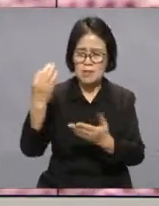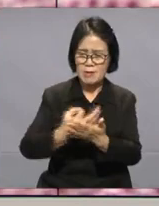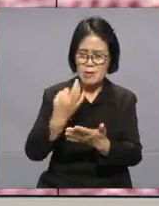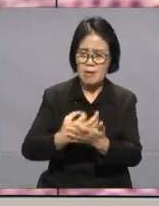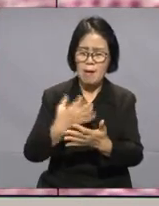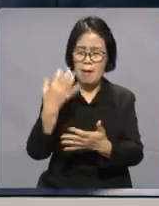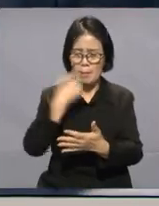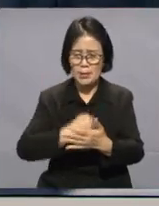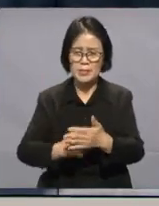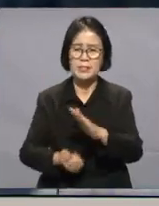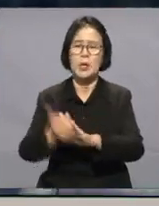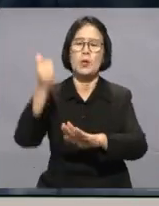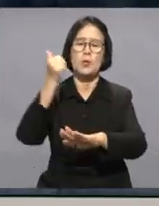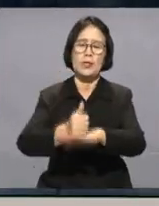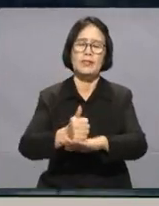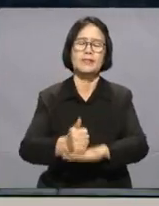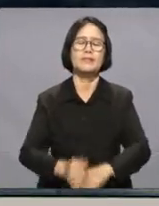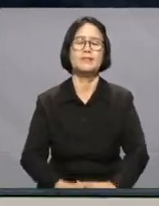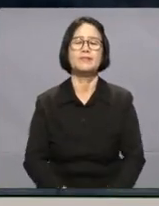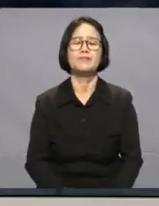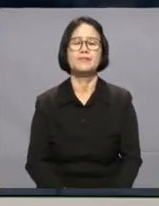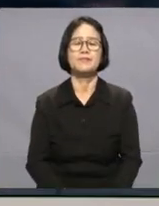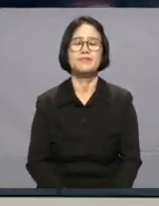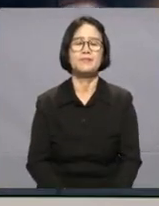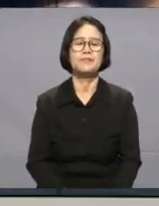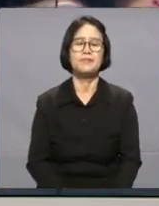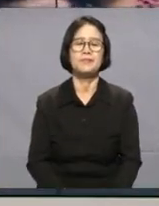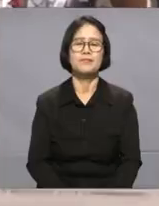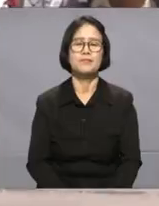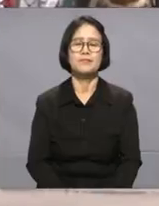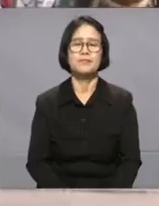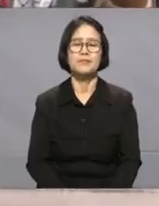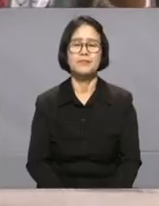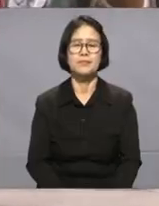성과를 거두었습니다. 황다인 기자입니다.